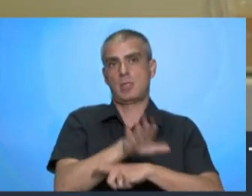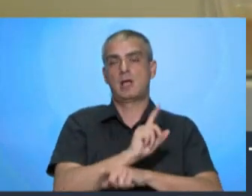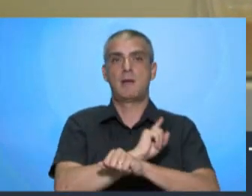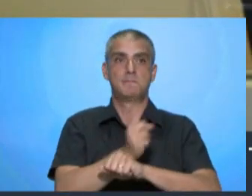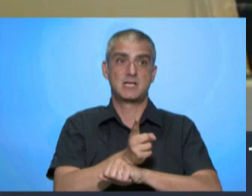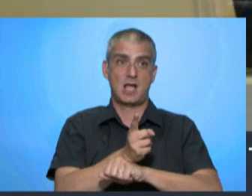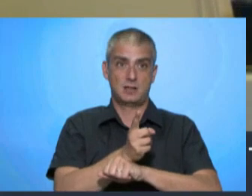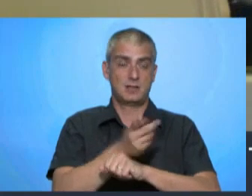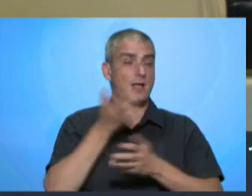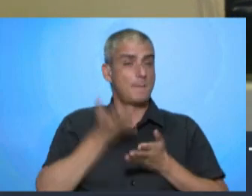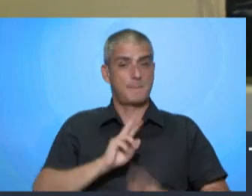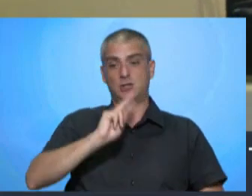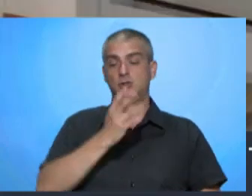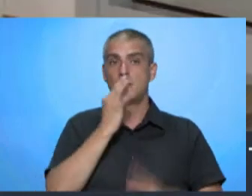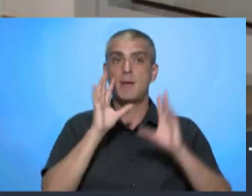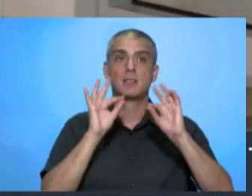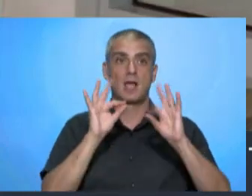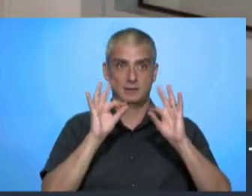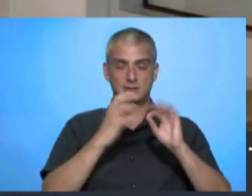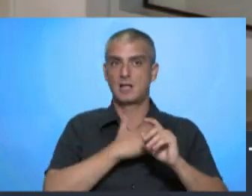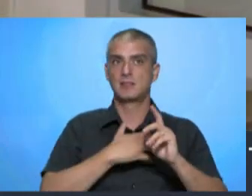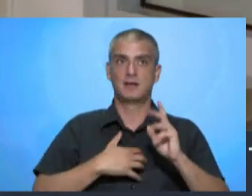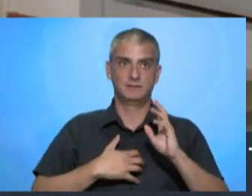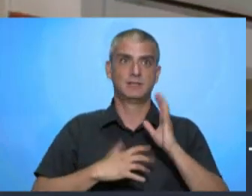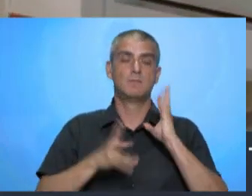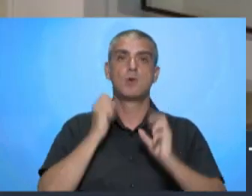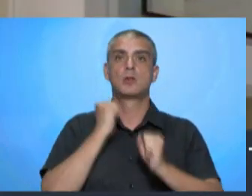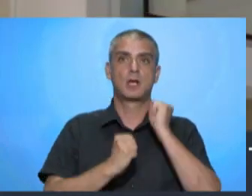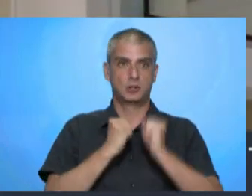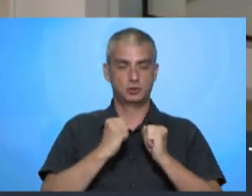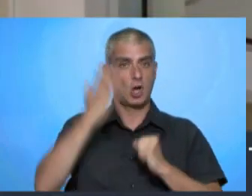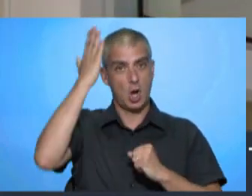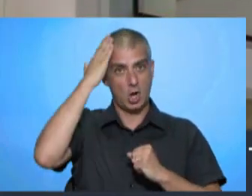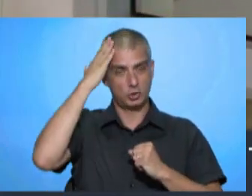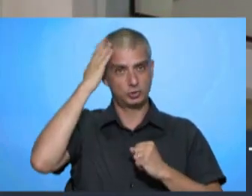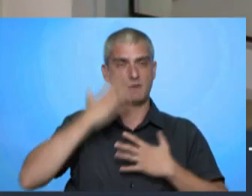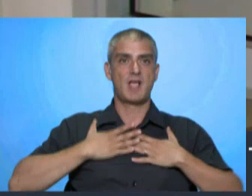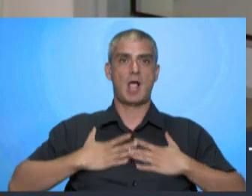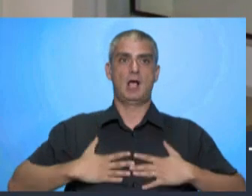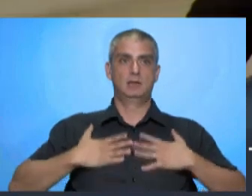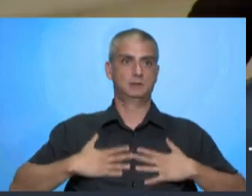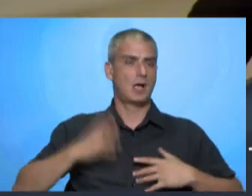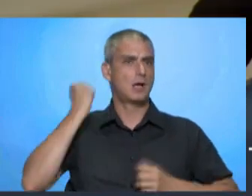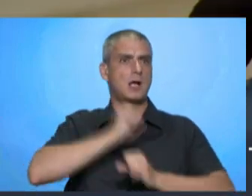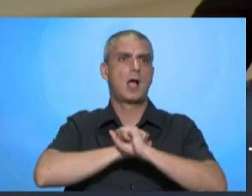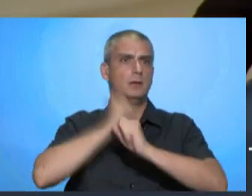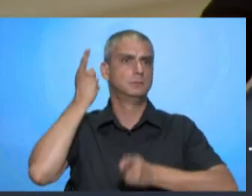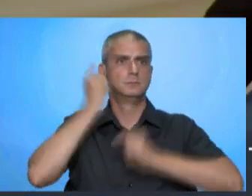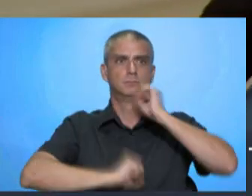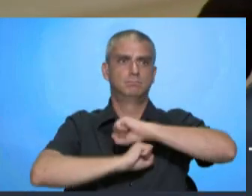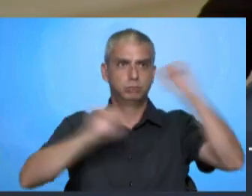במקום. הבת השנייה בת 10 נפצעה פצעים אנושים בראש ובחזה. דרב כולנו געדין